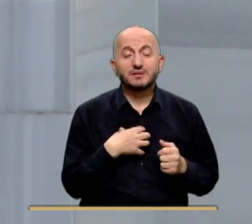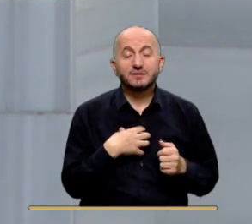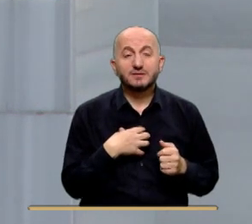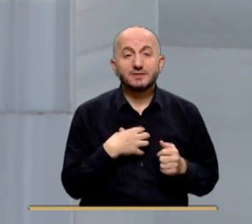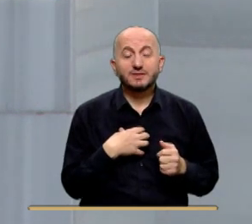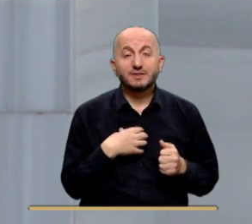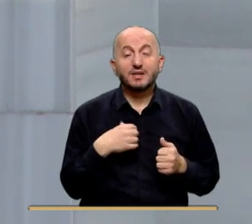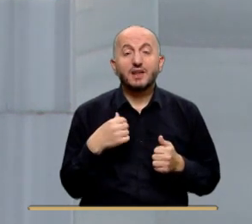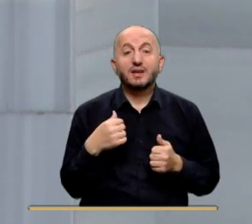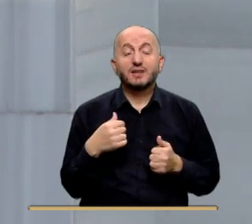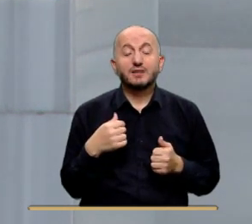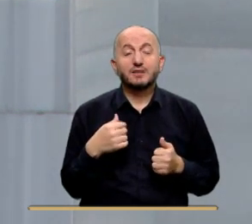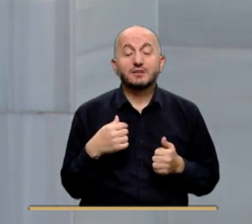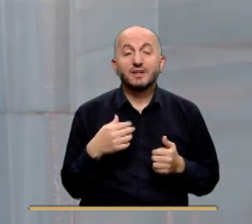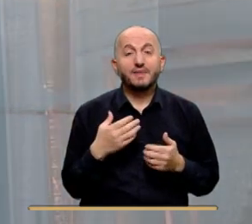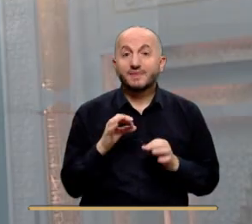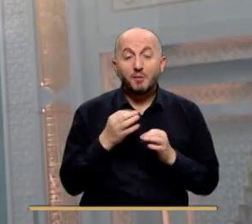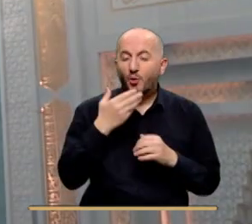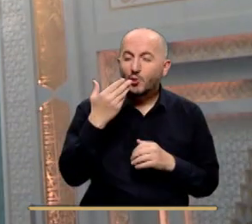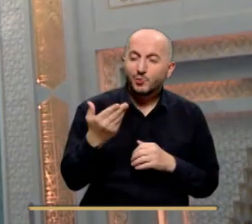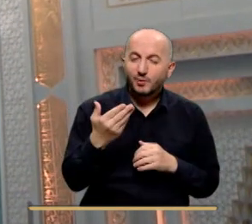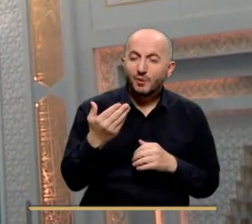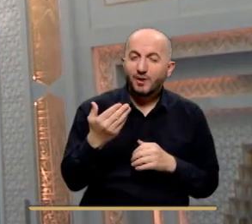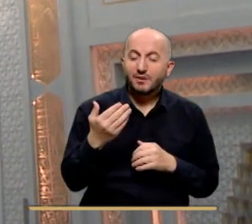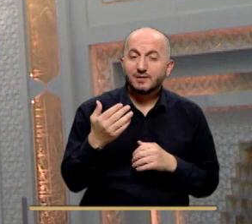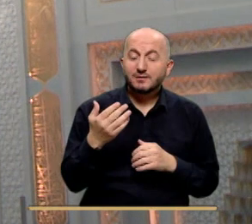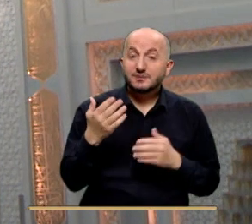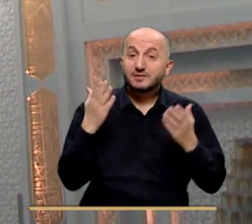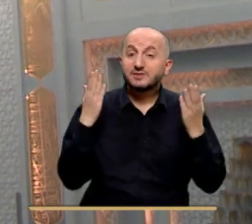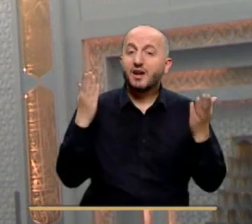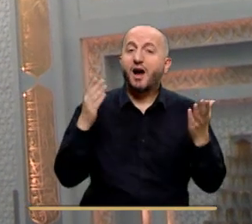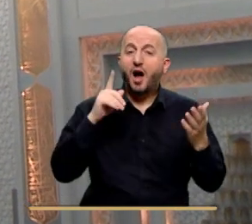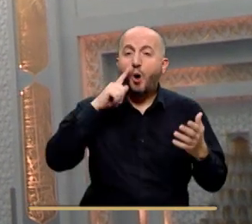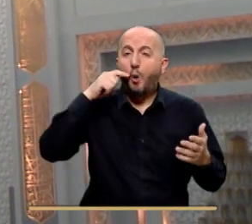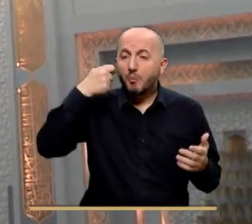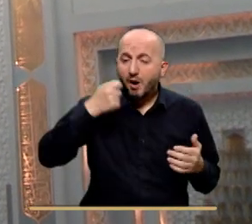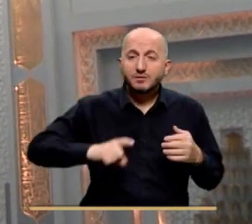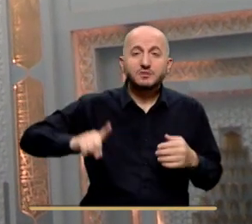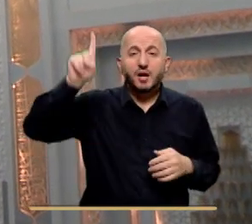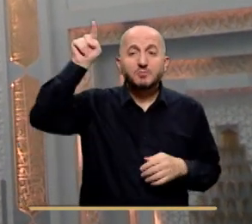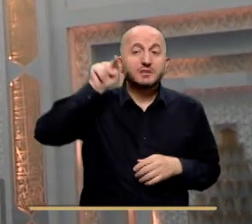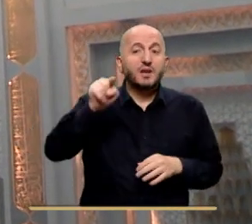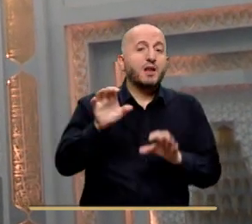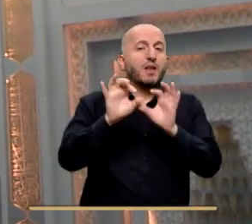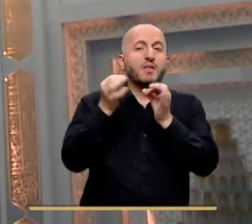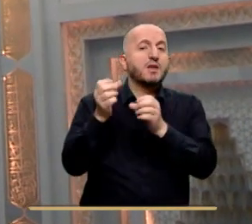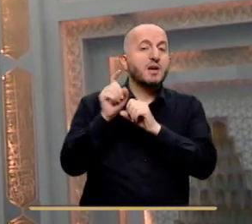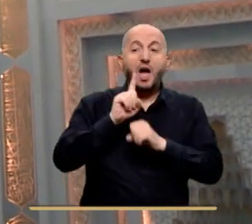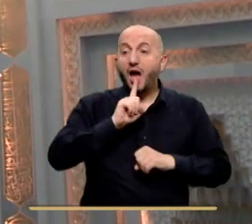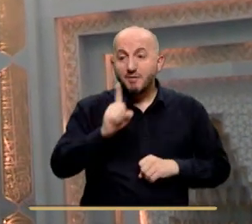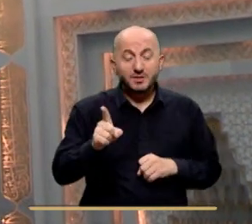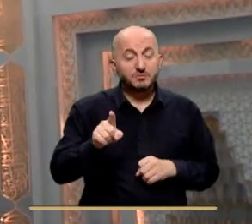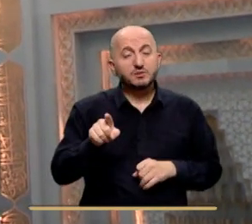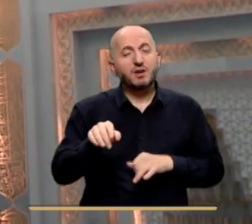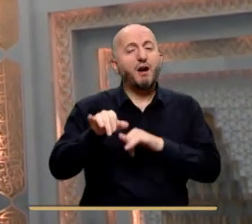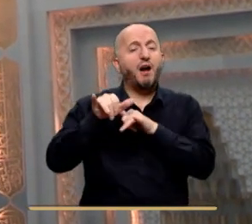hanımını çocuğunu falan bırak demiyor. Ya ne buyuruyor? Ya Ömer, Rabbin sana neyi emretmişse